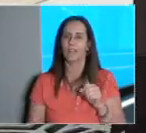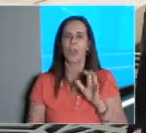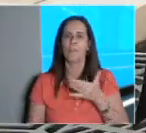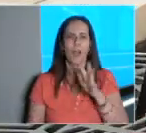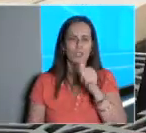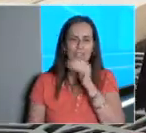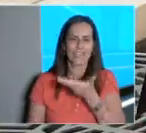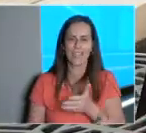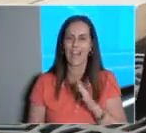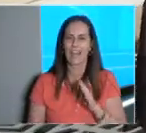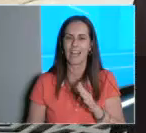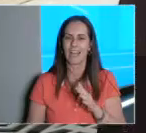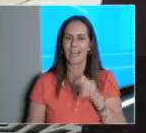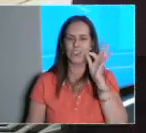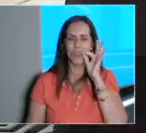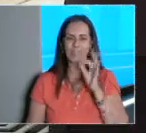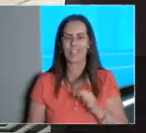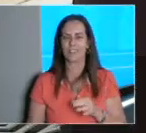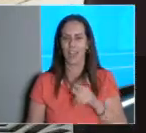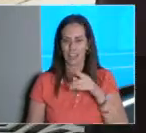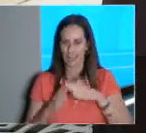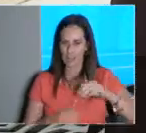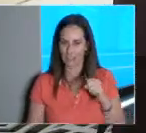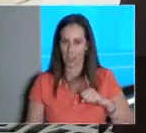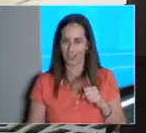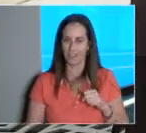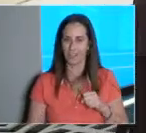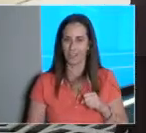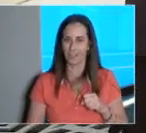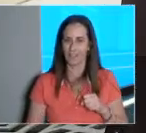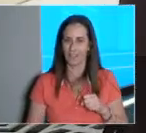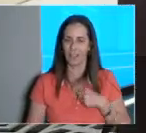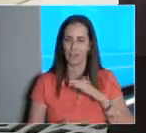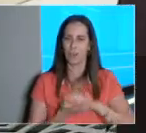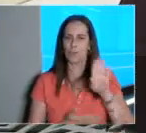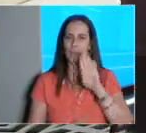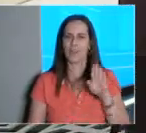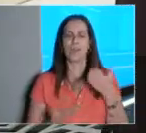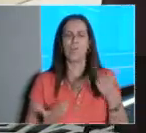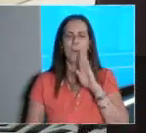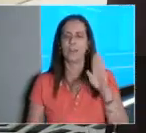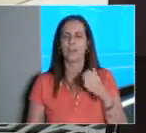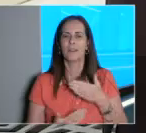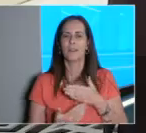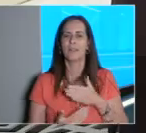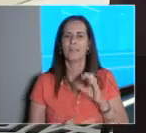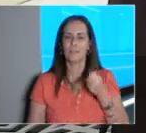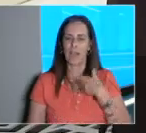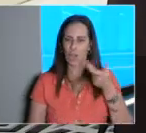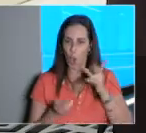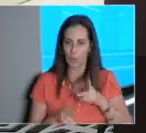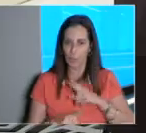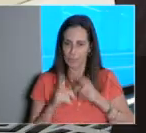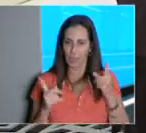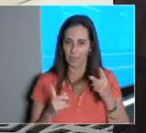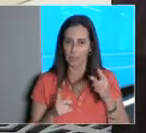ששתית. טוב, תגיד לי, למה ביבי? שישנתי. אתה מצפת? אני ביבי פשוט כי ביבי, אין, אם היה לי